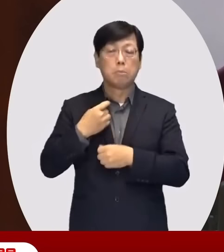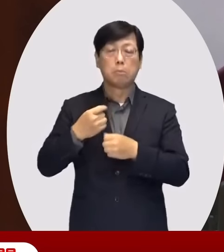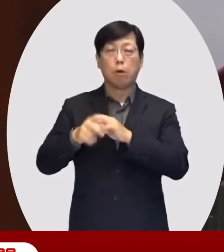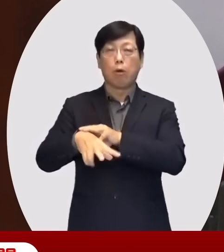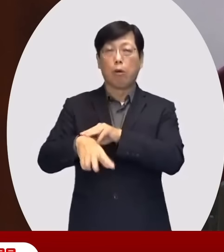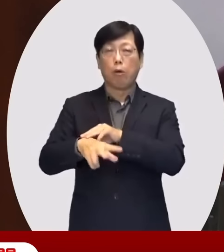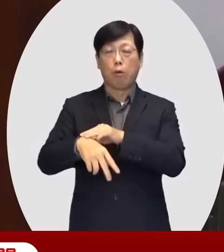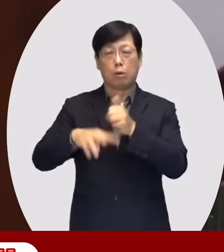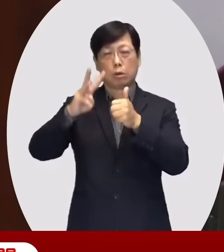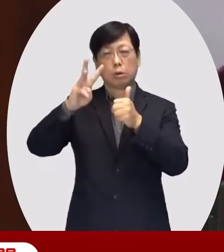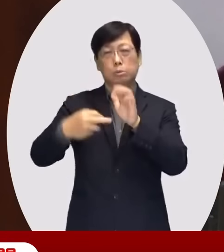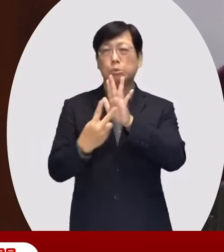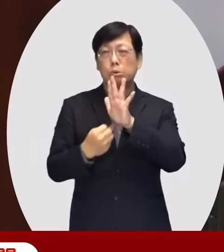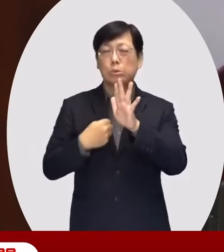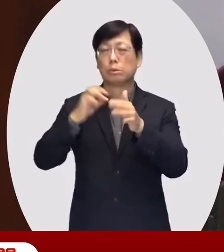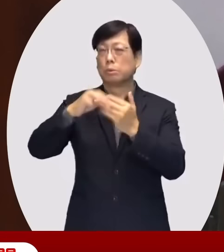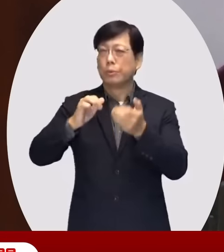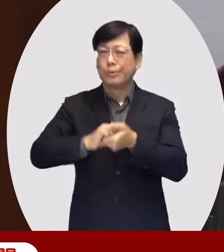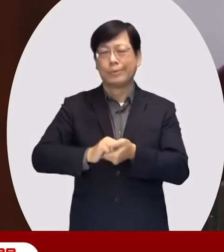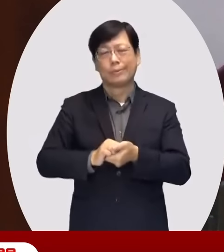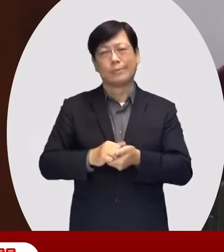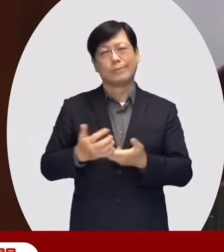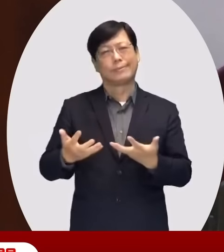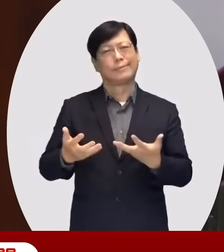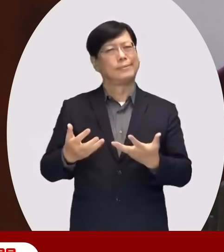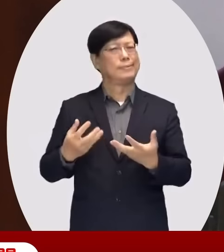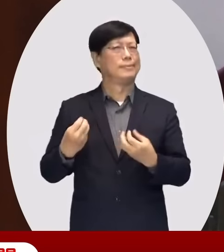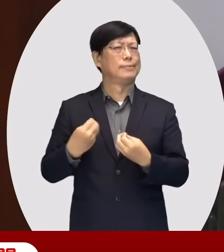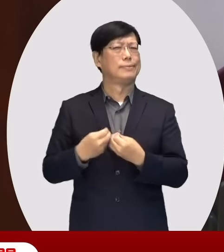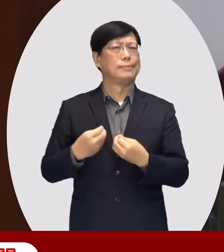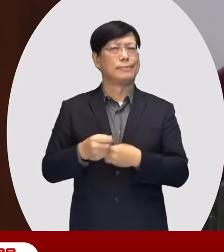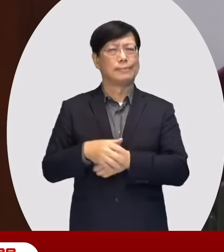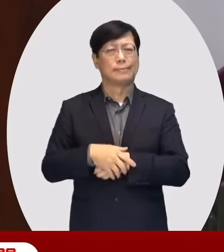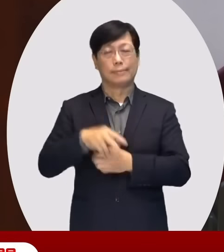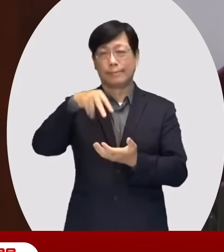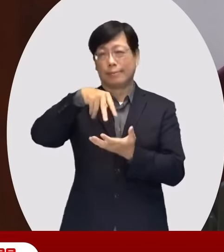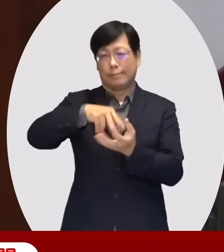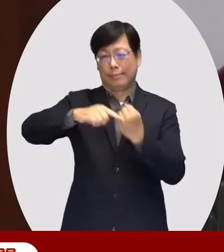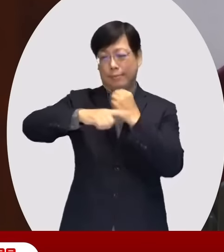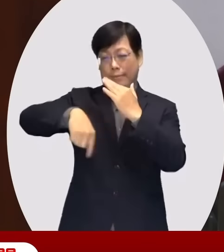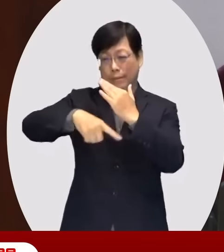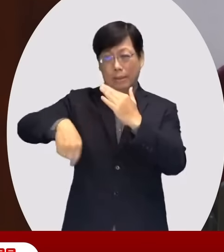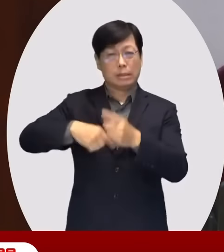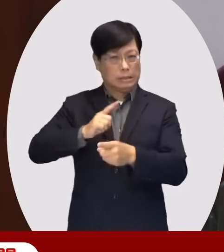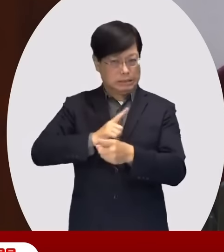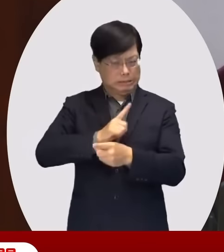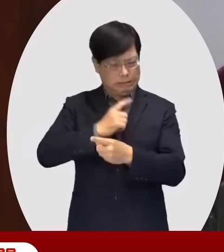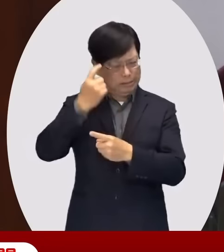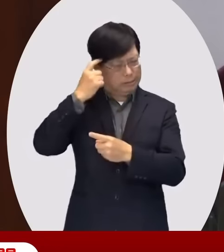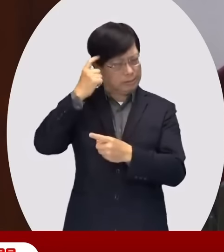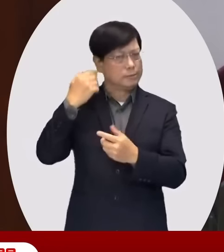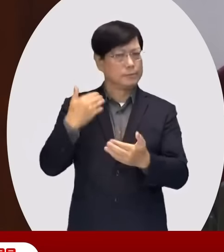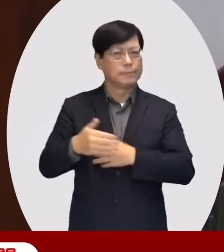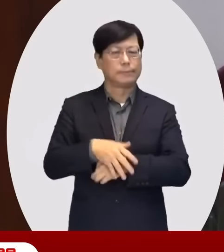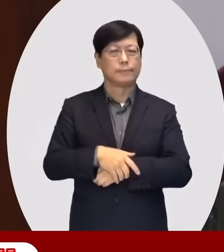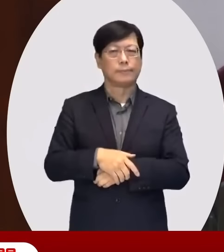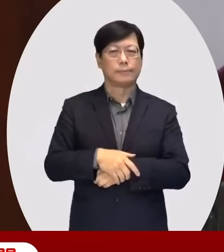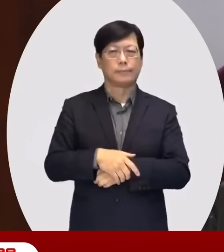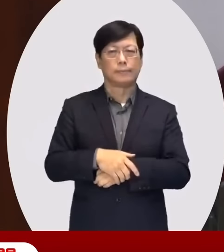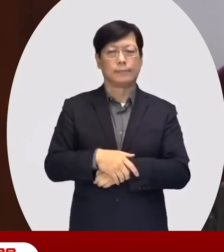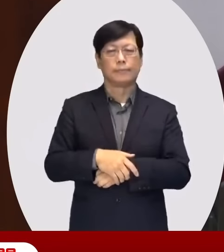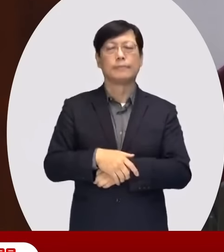定，这误您啊，恐怕也是立法院好好要深思的一个问